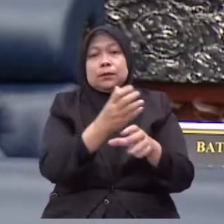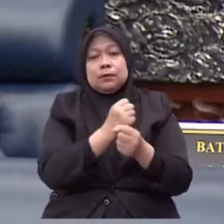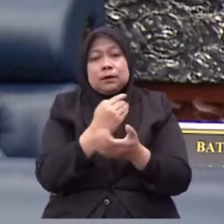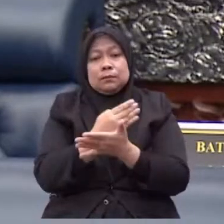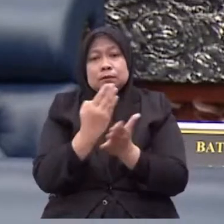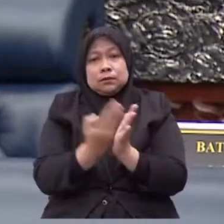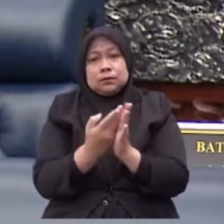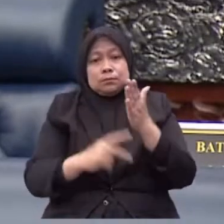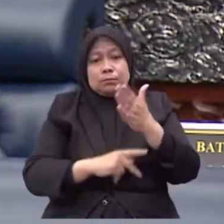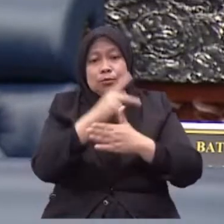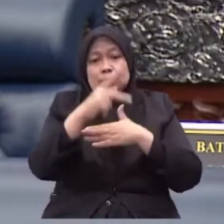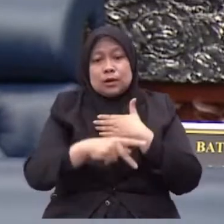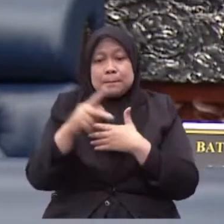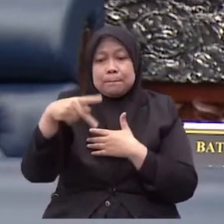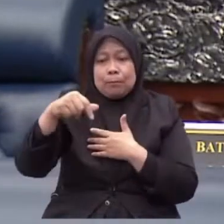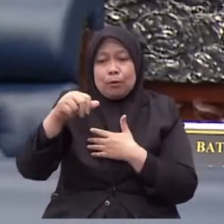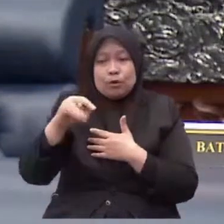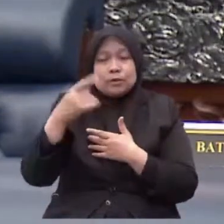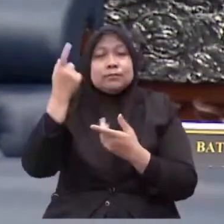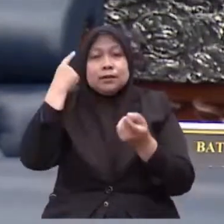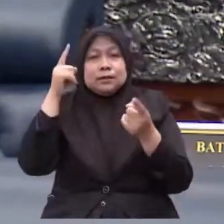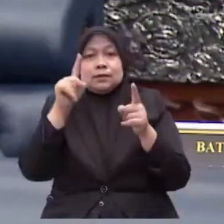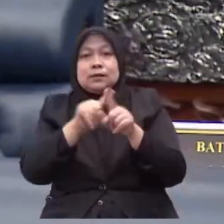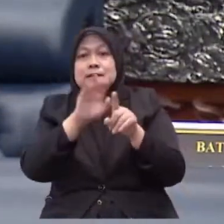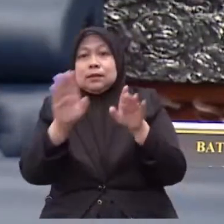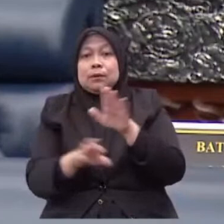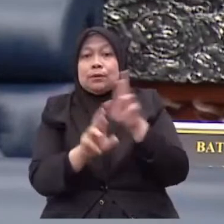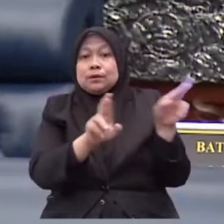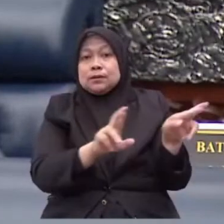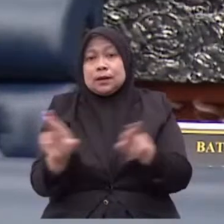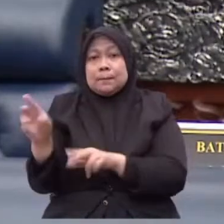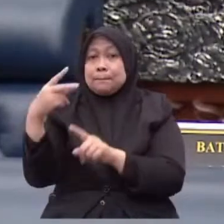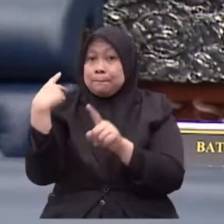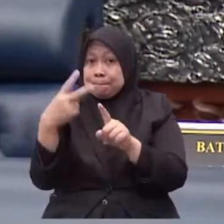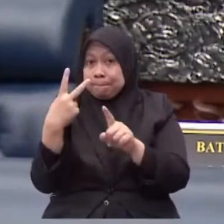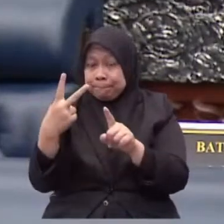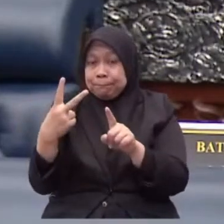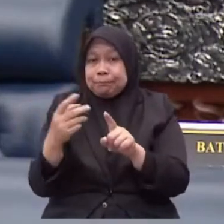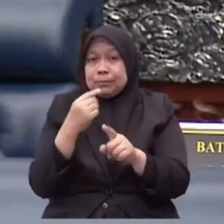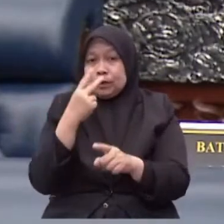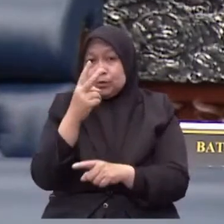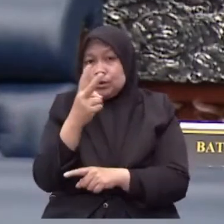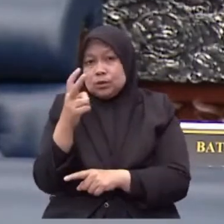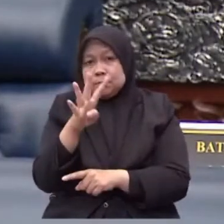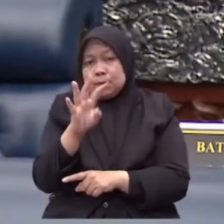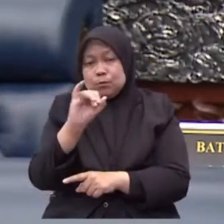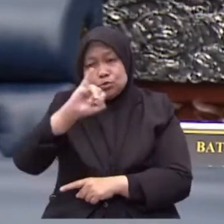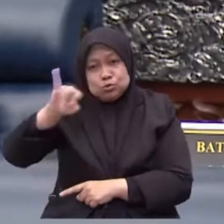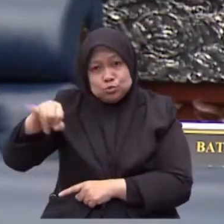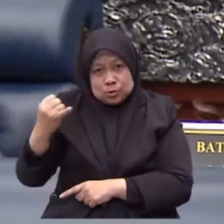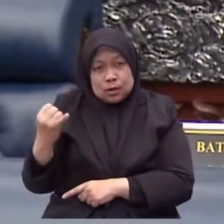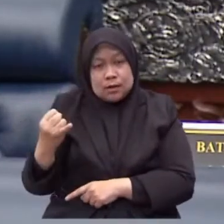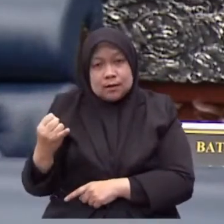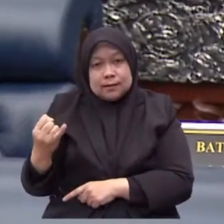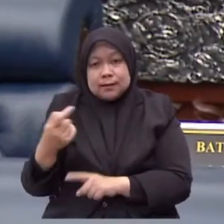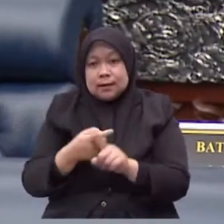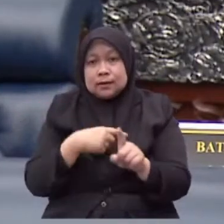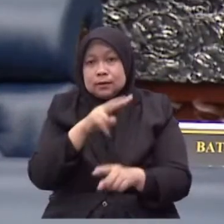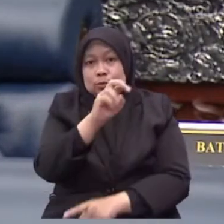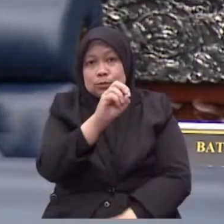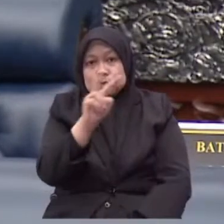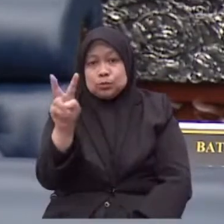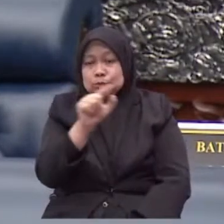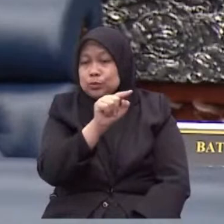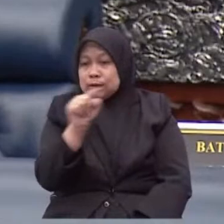peruntukan program podium dan telah dipersetujui di bawah rancangan Malaysia ke-12 sebanyak 240 juta dari Tahun